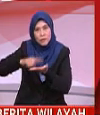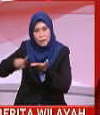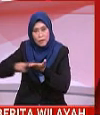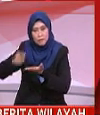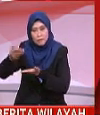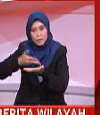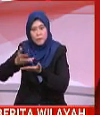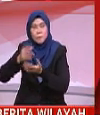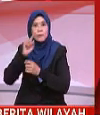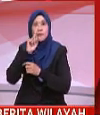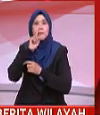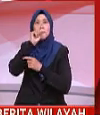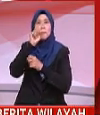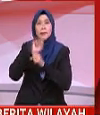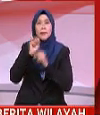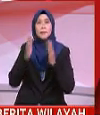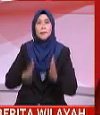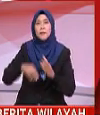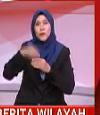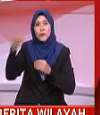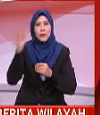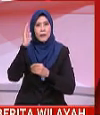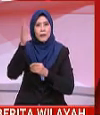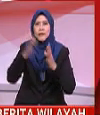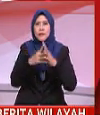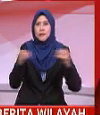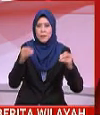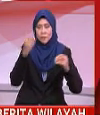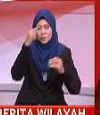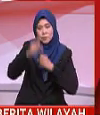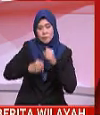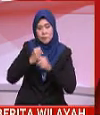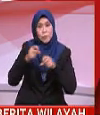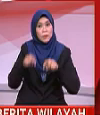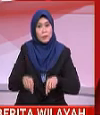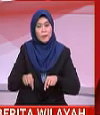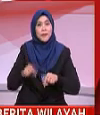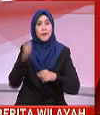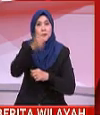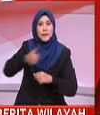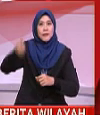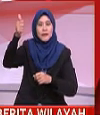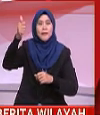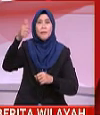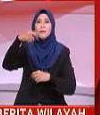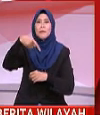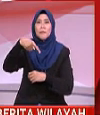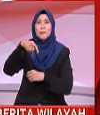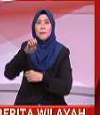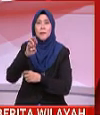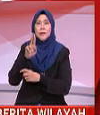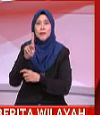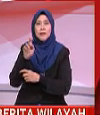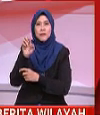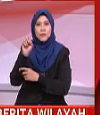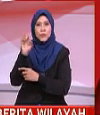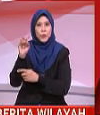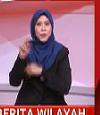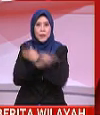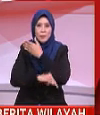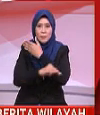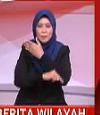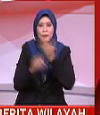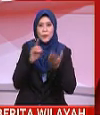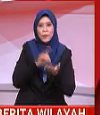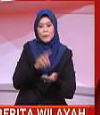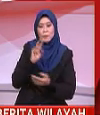bagi pekerja asing di Sabah dijangka selesai pertengahan tahun ini. Pengarah Pertubuhan Keselamatan Sosial Perkeso Negeri, Dr. Muhammad